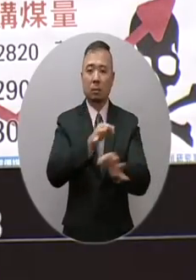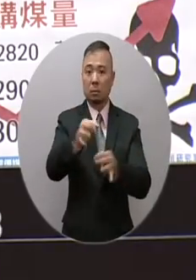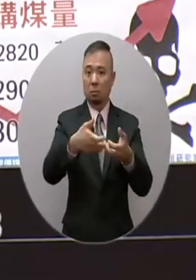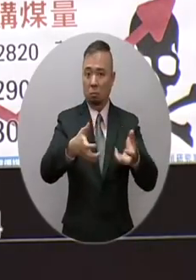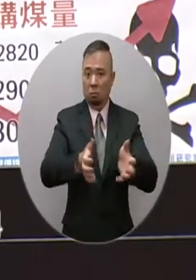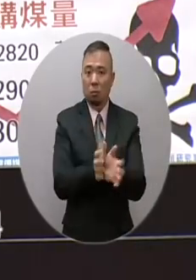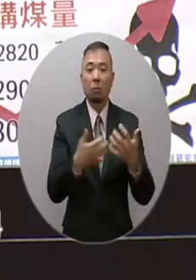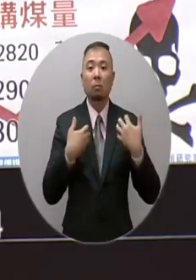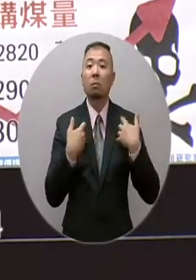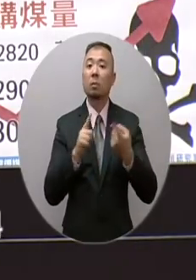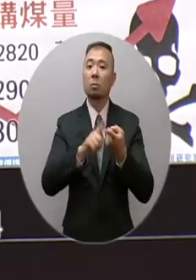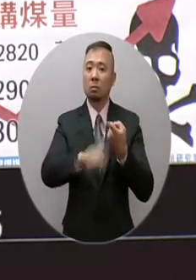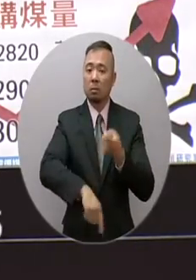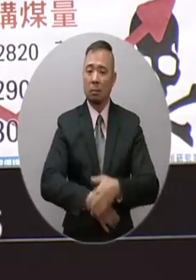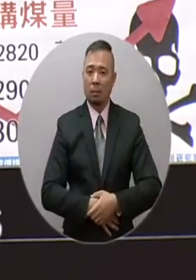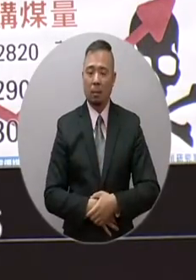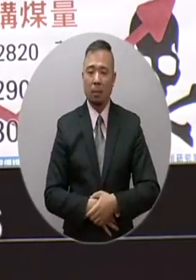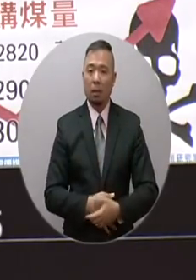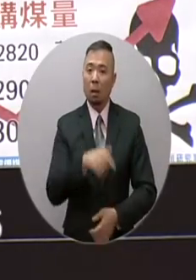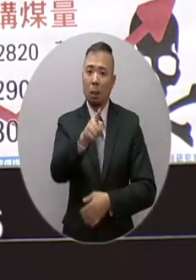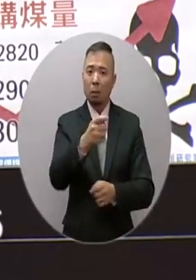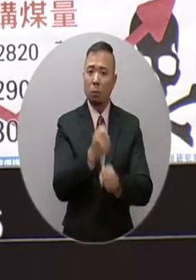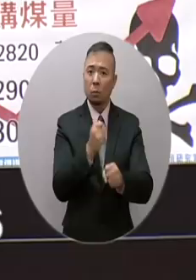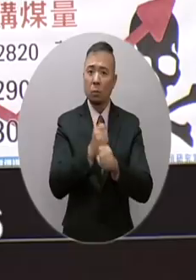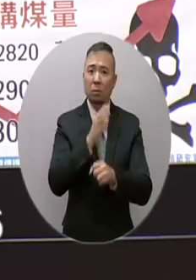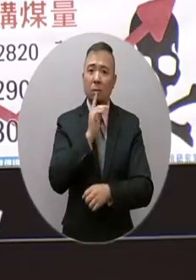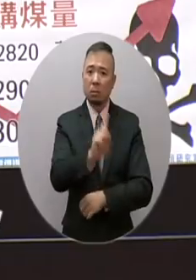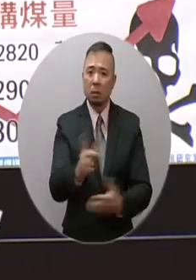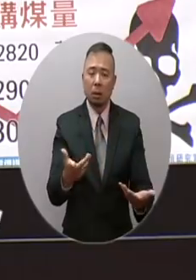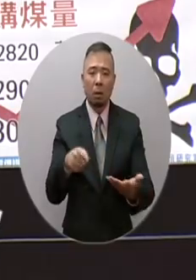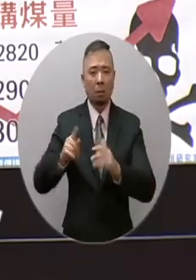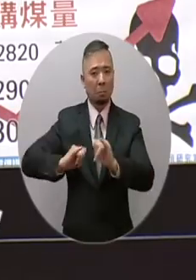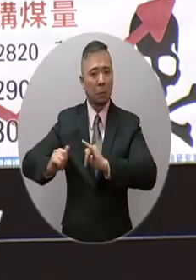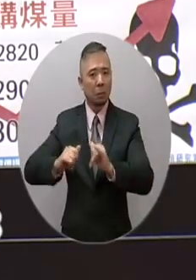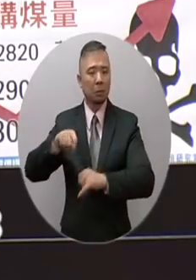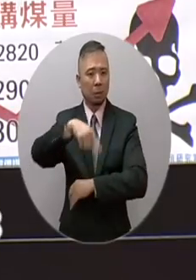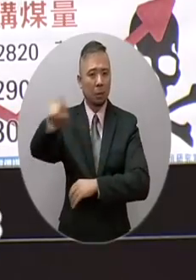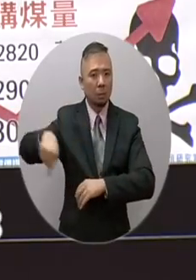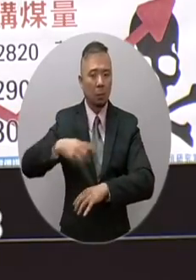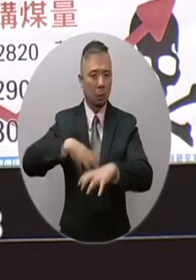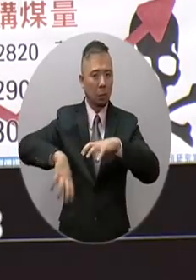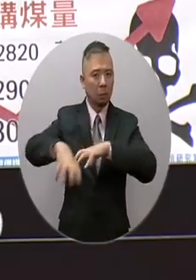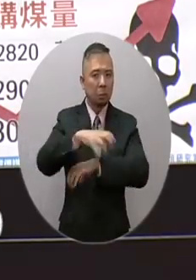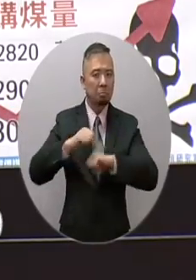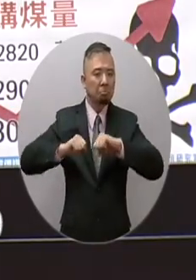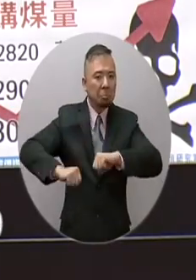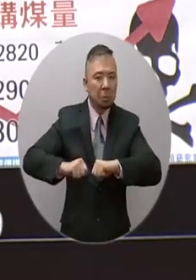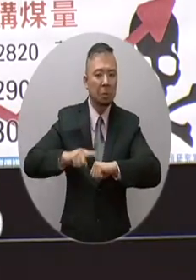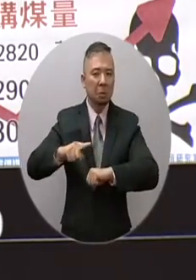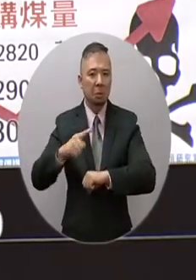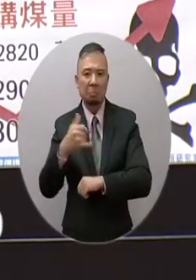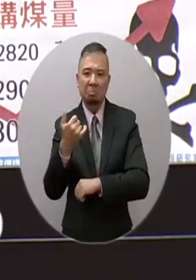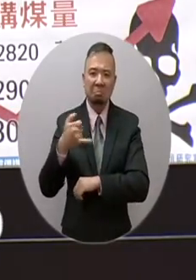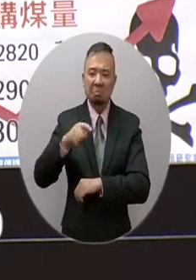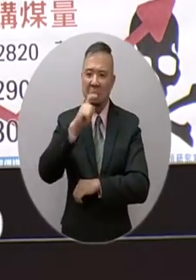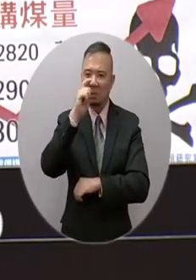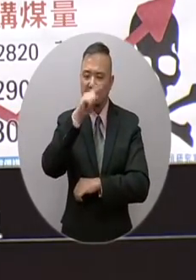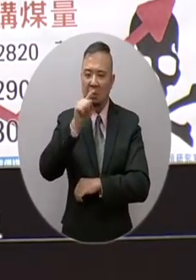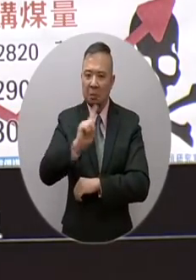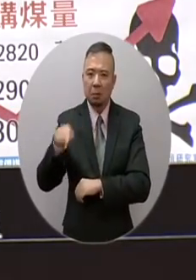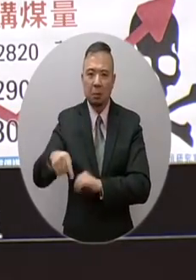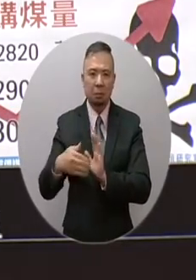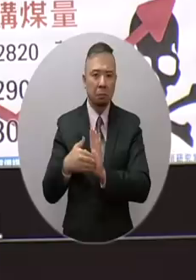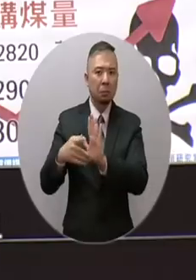你的职责、你的业务是要为人民来的健康环境来做把关，而不是作为经济部的下属机